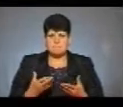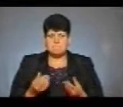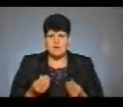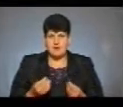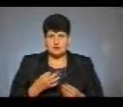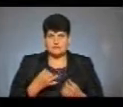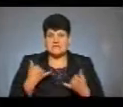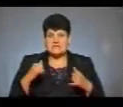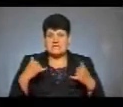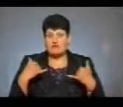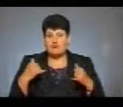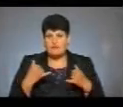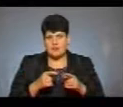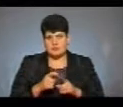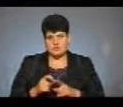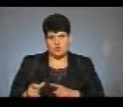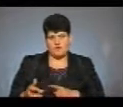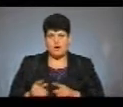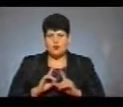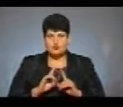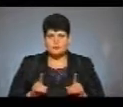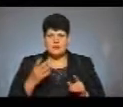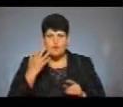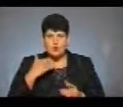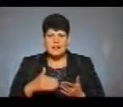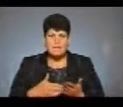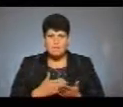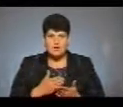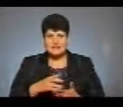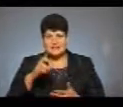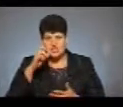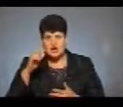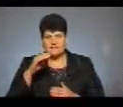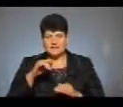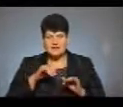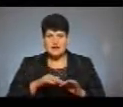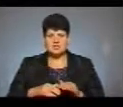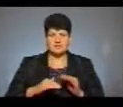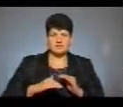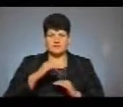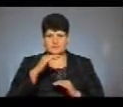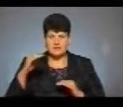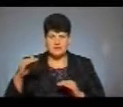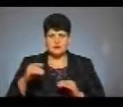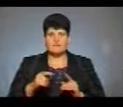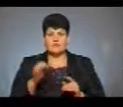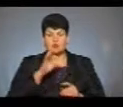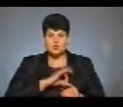кажучи, здивували такі слова, особливо коли політик, державний діяч високого рангу використовує слово